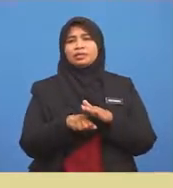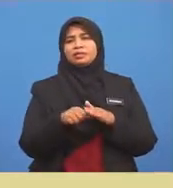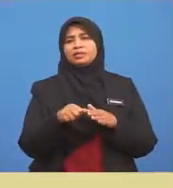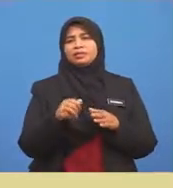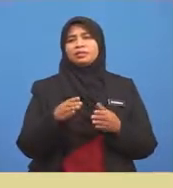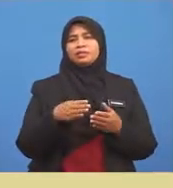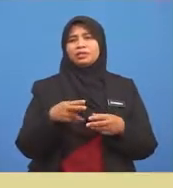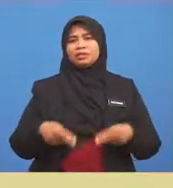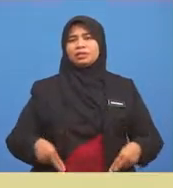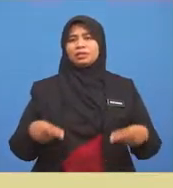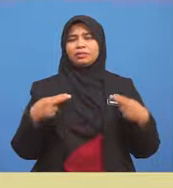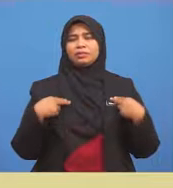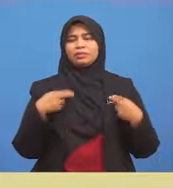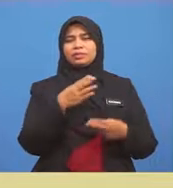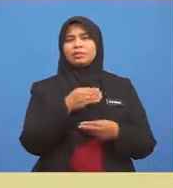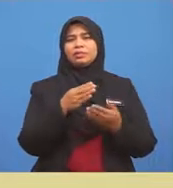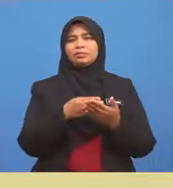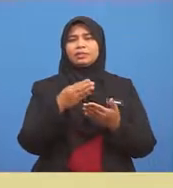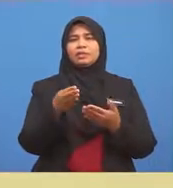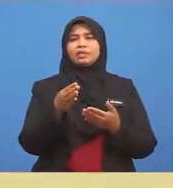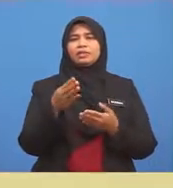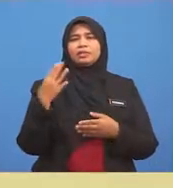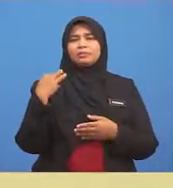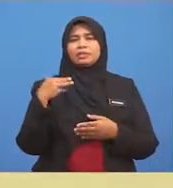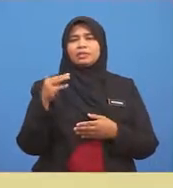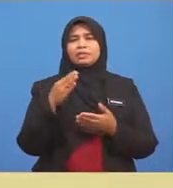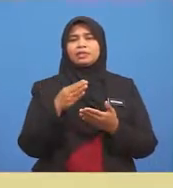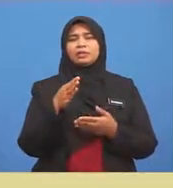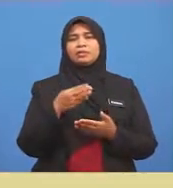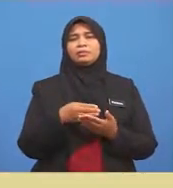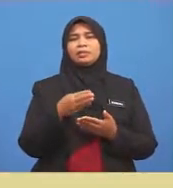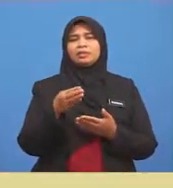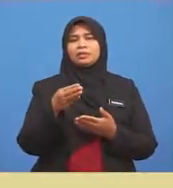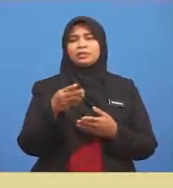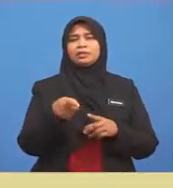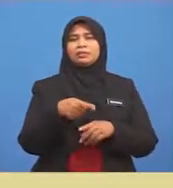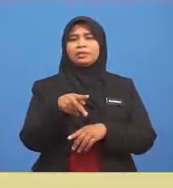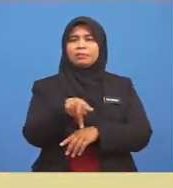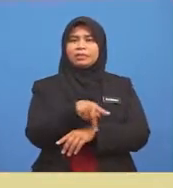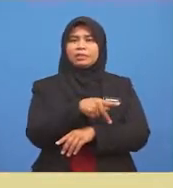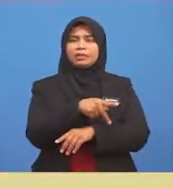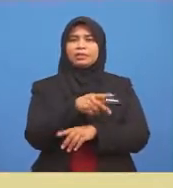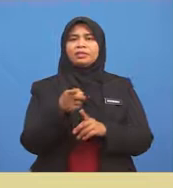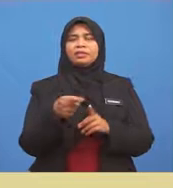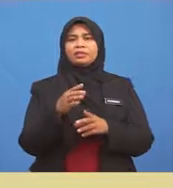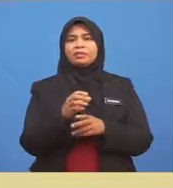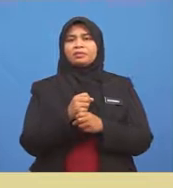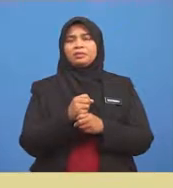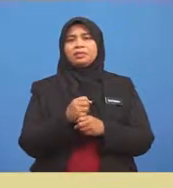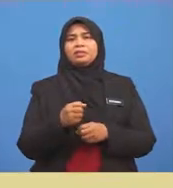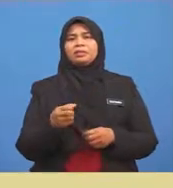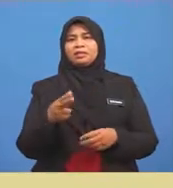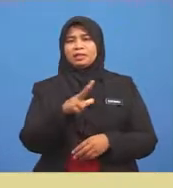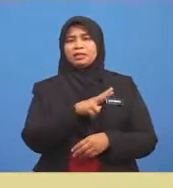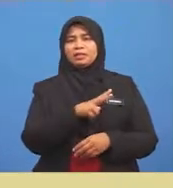Dan berilah mereka belanja dan pakaian daripada pendapatan hartanya yang kamu